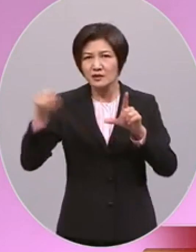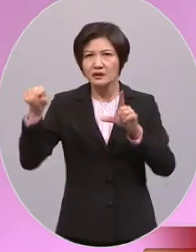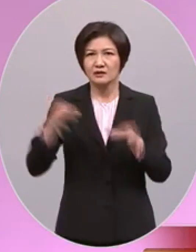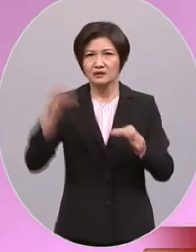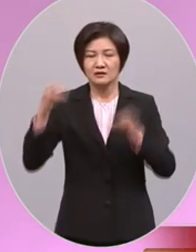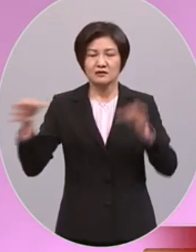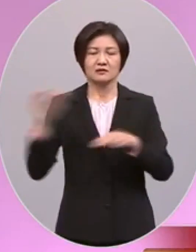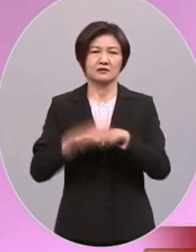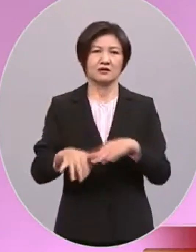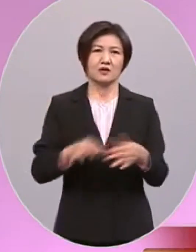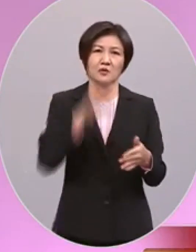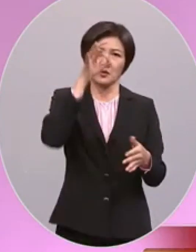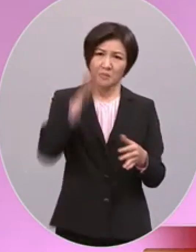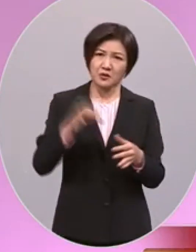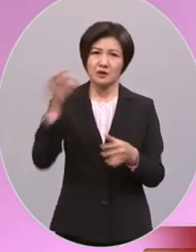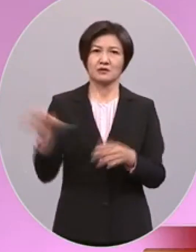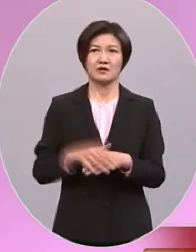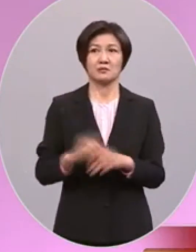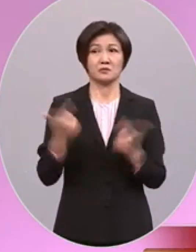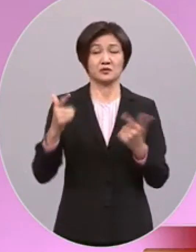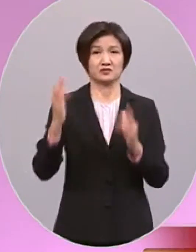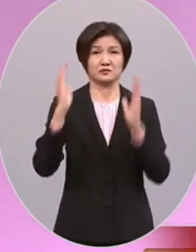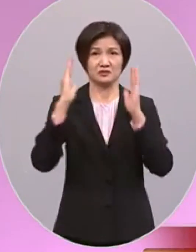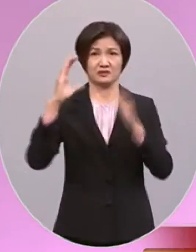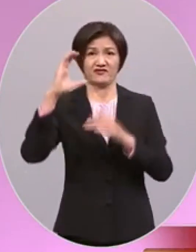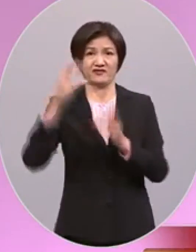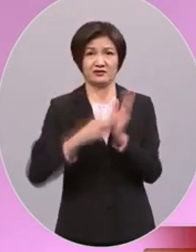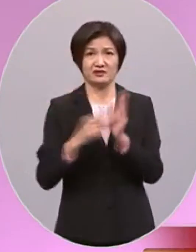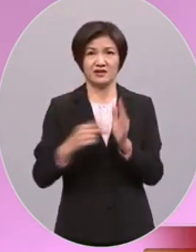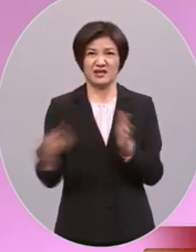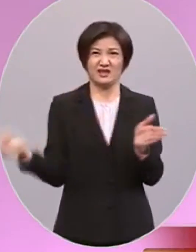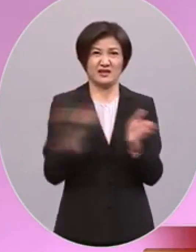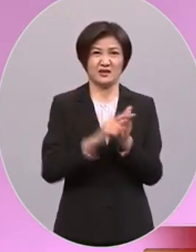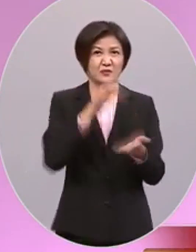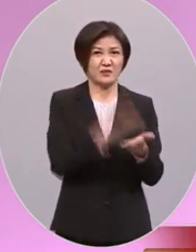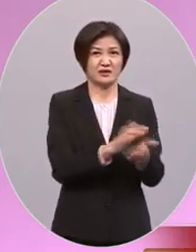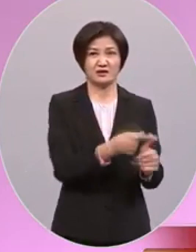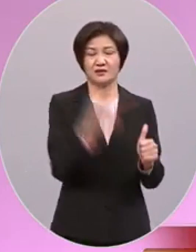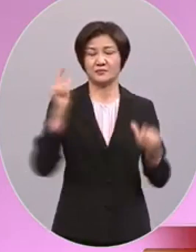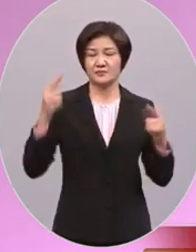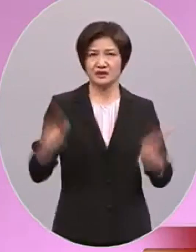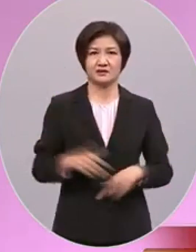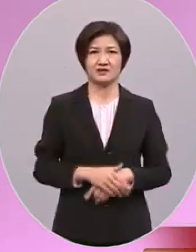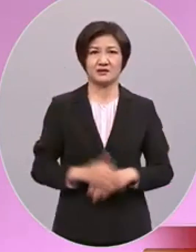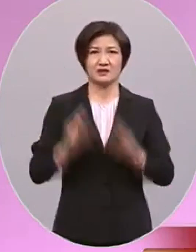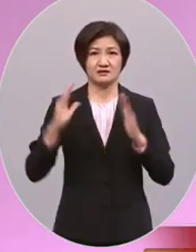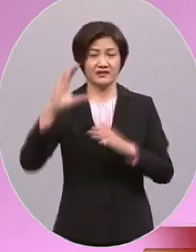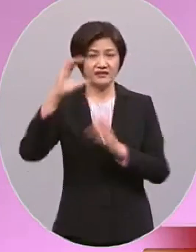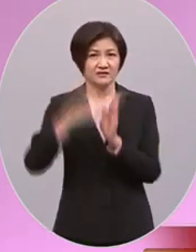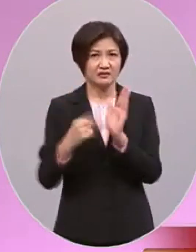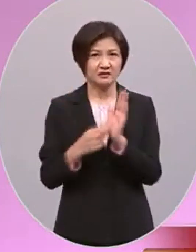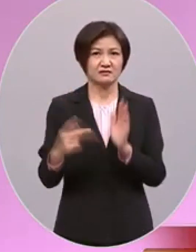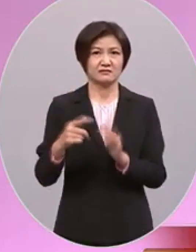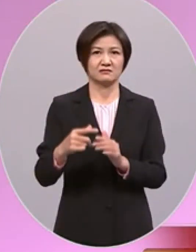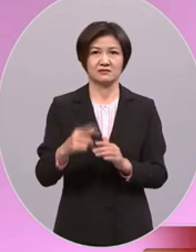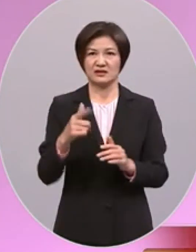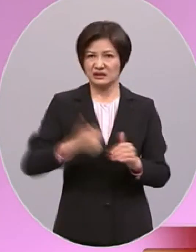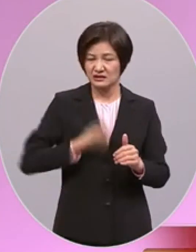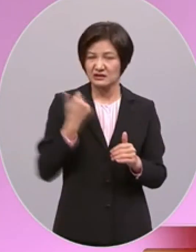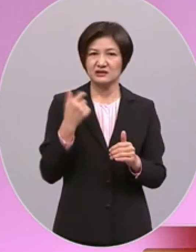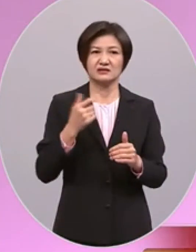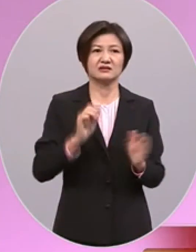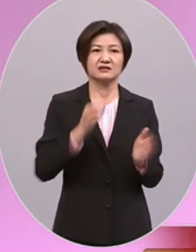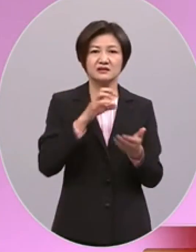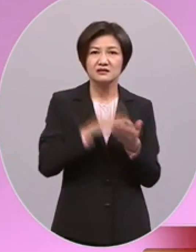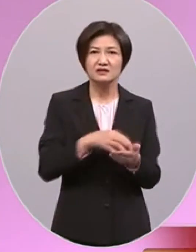有时候贵有时候便宜，并不是像正方所说的它是一路永远都是最便宜啊。正方的说法一点都不符合实际上